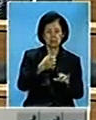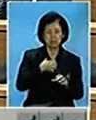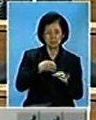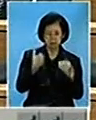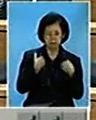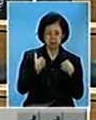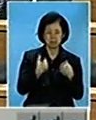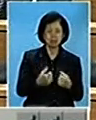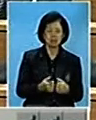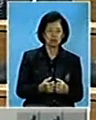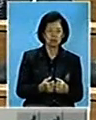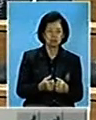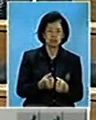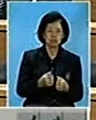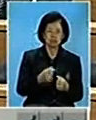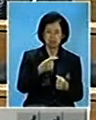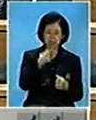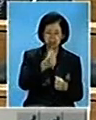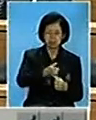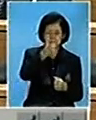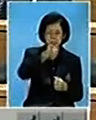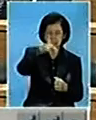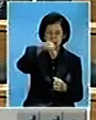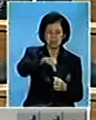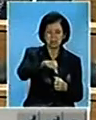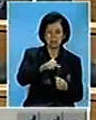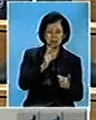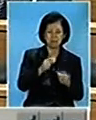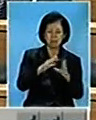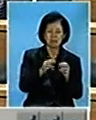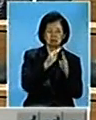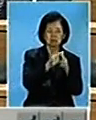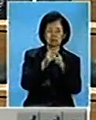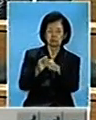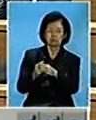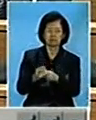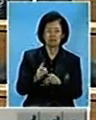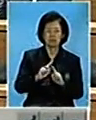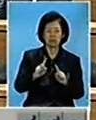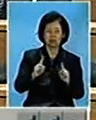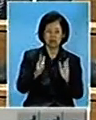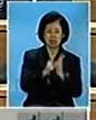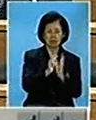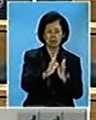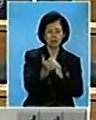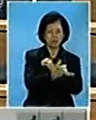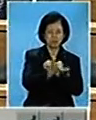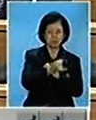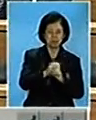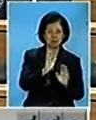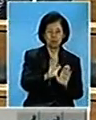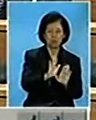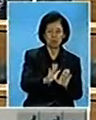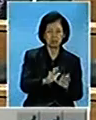ขึ้นใครจะดีหรือใครจะไม่ดีเป็นเรื่องส่วนบุคคลแต่หลักของประเทศต้องเอาไว้จะชอบ